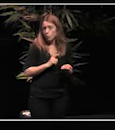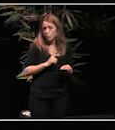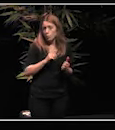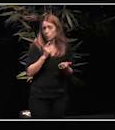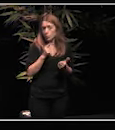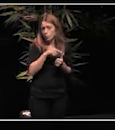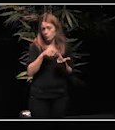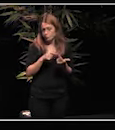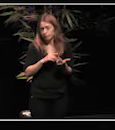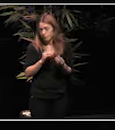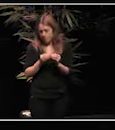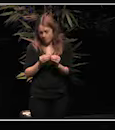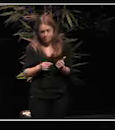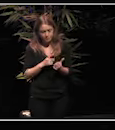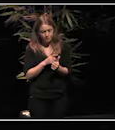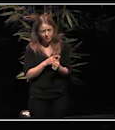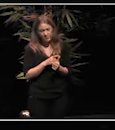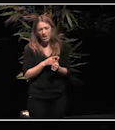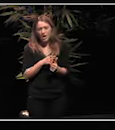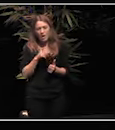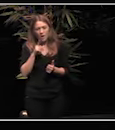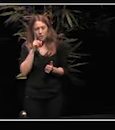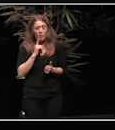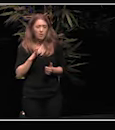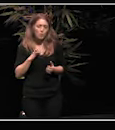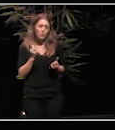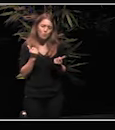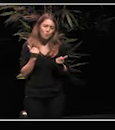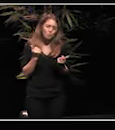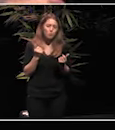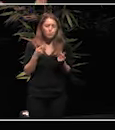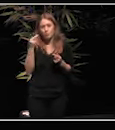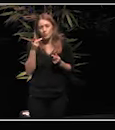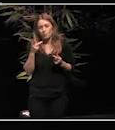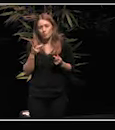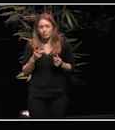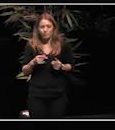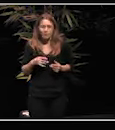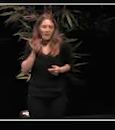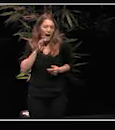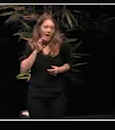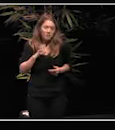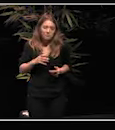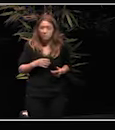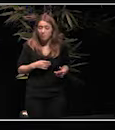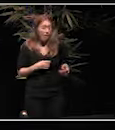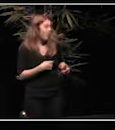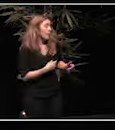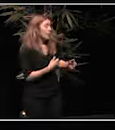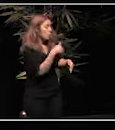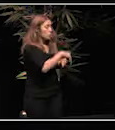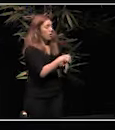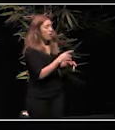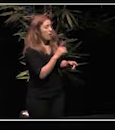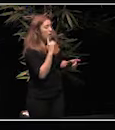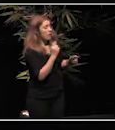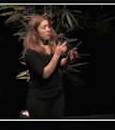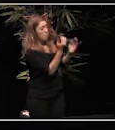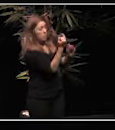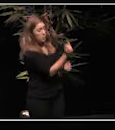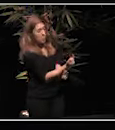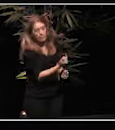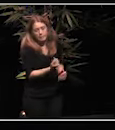Elles ont un peu plus de graisse, alors ça se voit pas trop ce soir parce que moi je suis un peu plus gras que Nathalie, mais normalement c'est l'inverse. Normalement les femmes sont plus